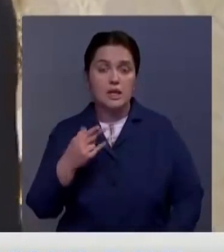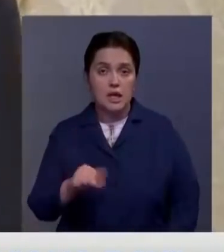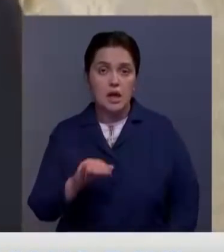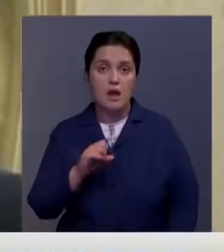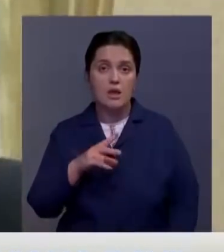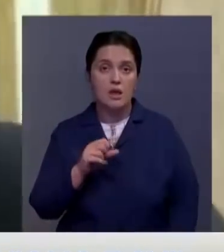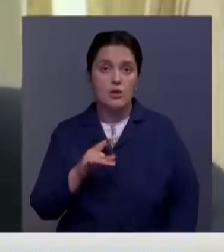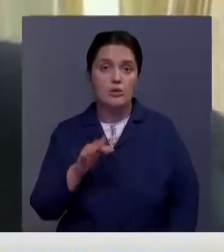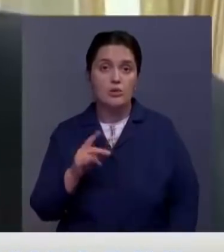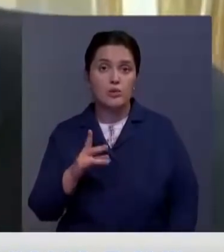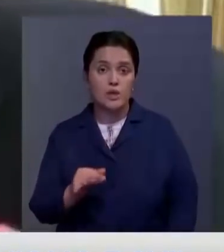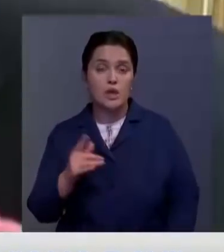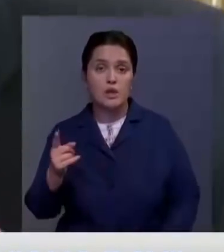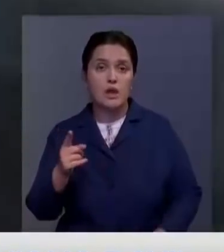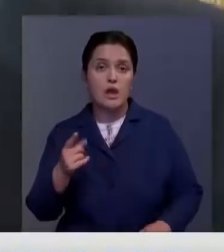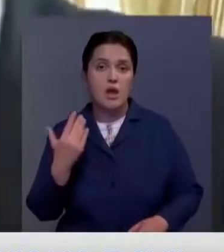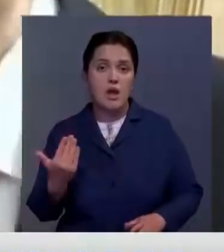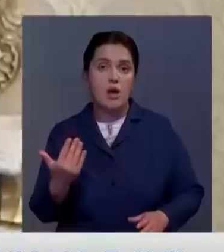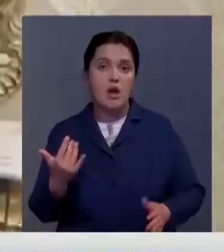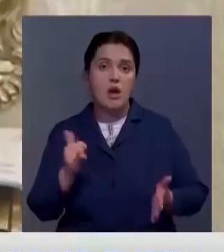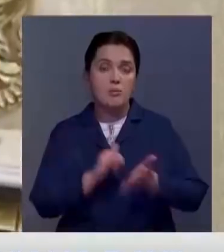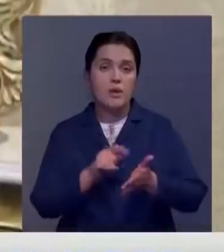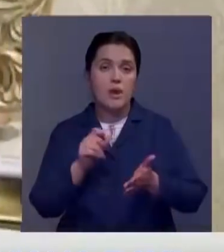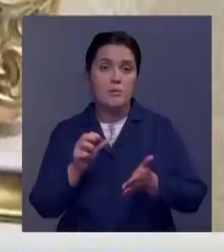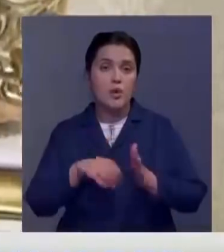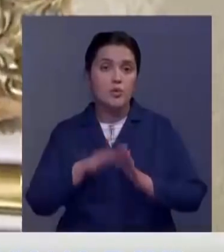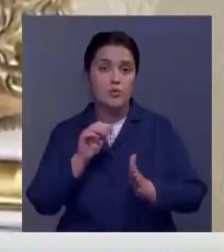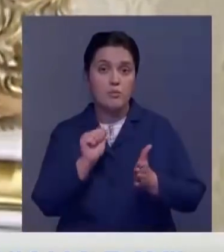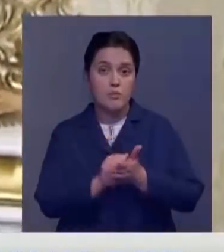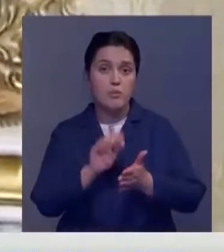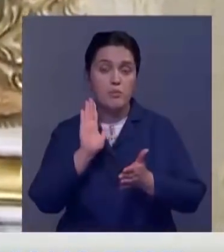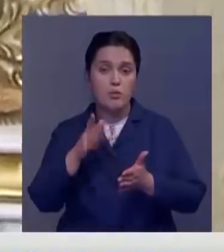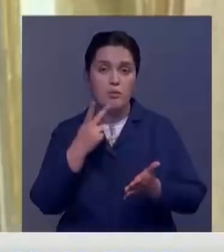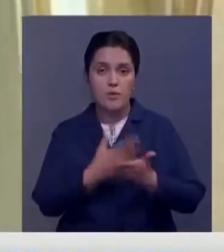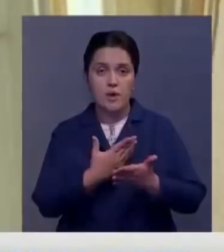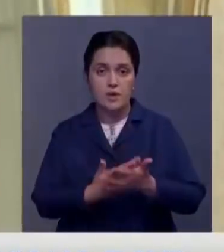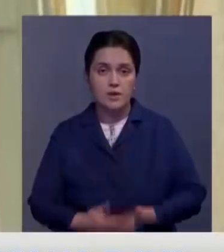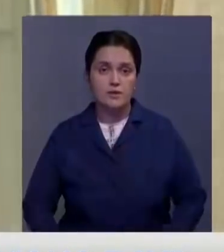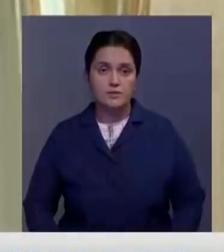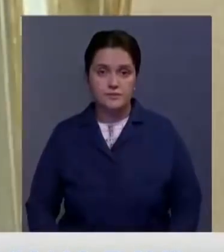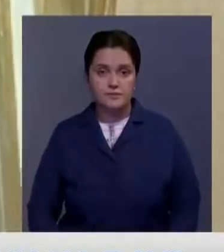и отмечайте наш аккаунт. Лучшие публикации попадут к нам в ленту.